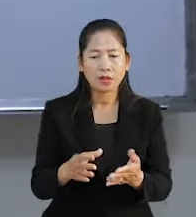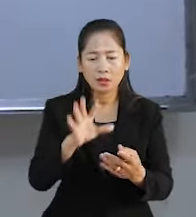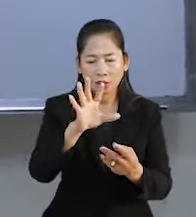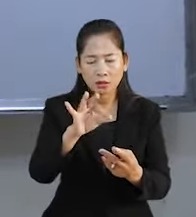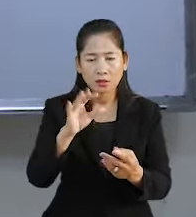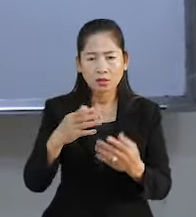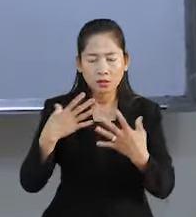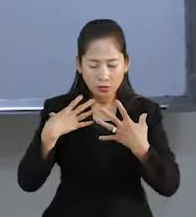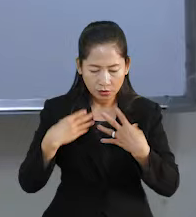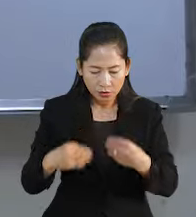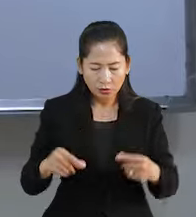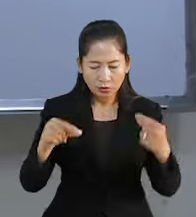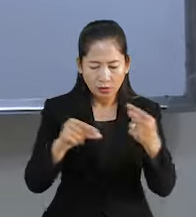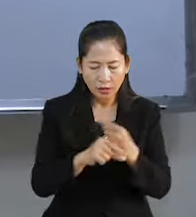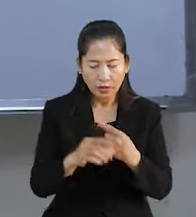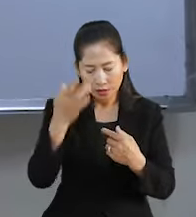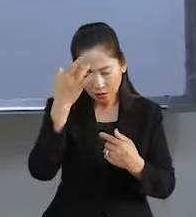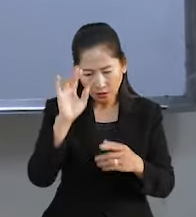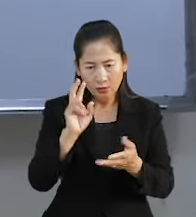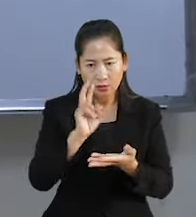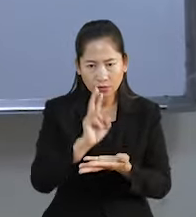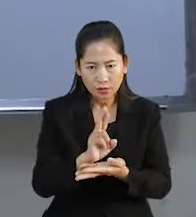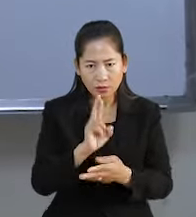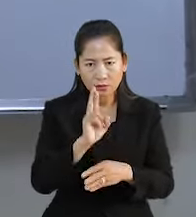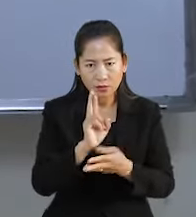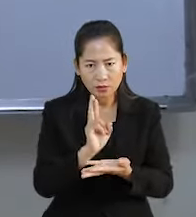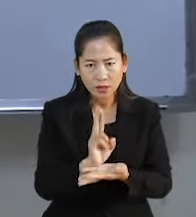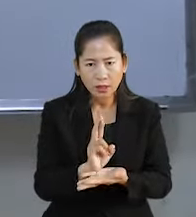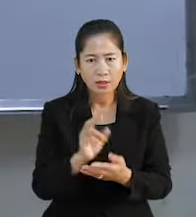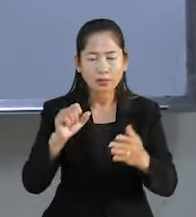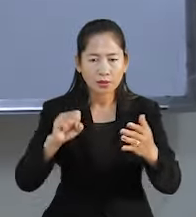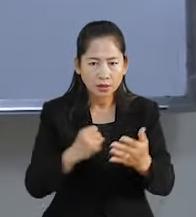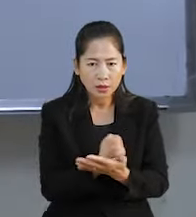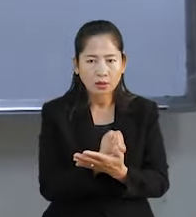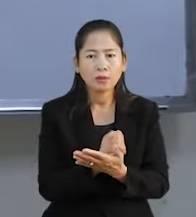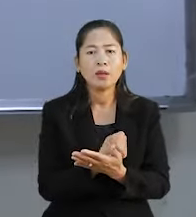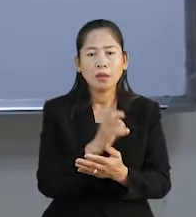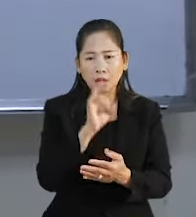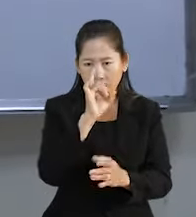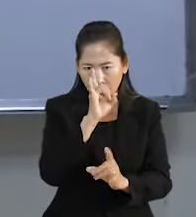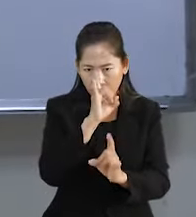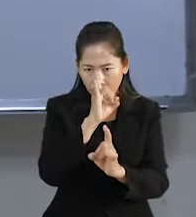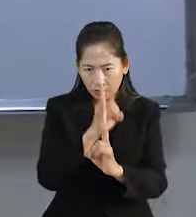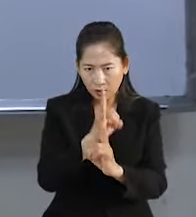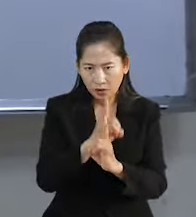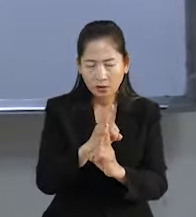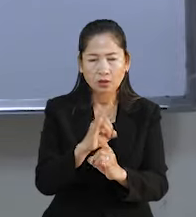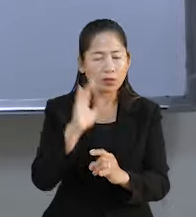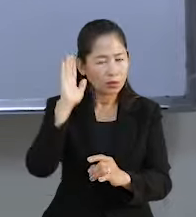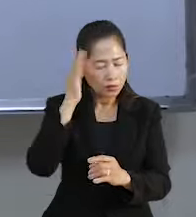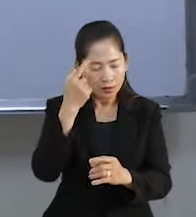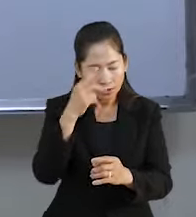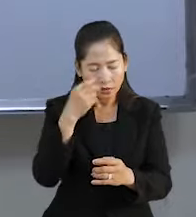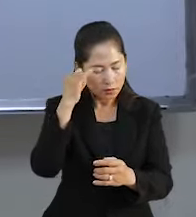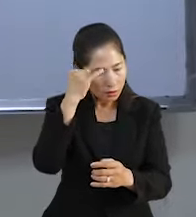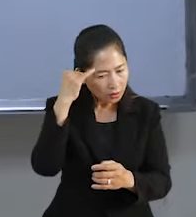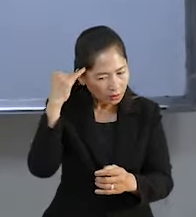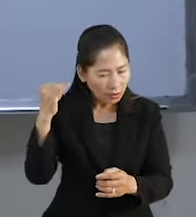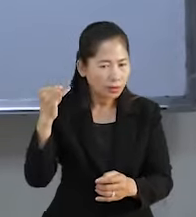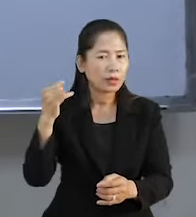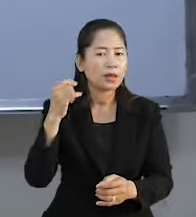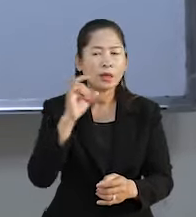រើសនេះ slot boat កាចមានប្រាជ្ញាឧស្សាហ៍ព្យាយាមម៉ត់ចត់អញ្ចឹងតាមរូបភាពយើងមើលឲ្យដឹងទេតែនឹងគ្រូនិយាយអញ្ចឹងត្រូវតែសម័យទៅរ